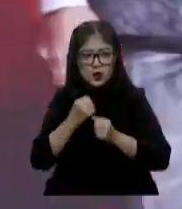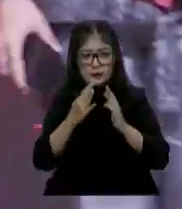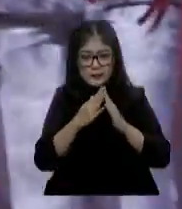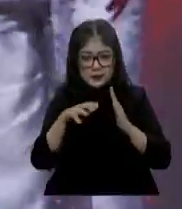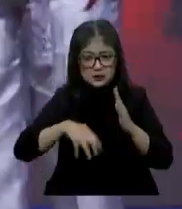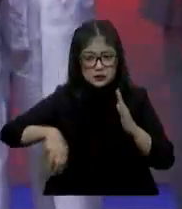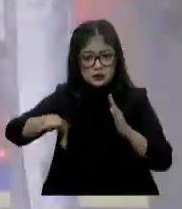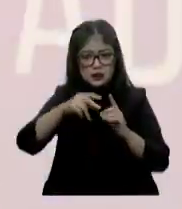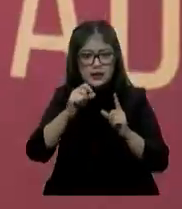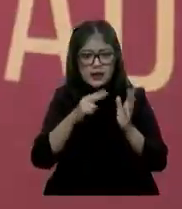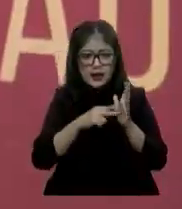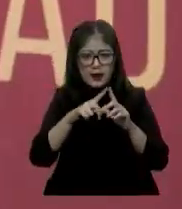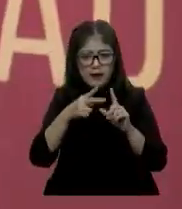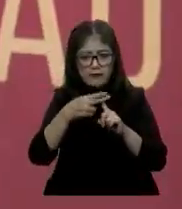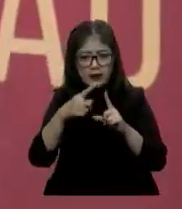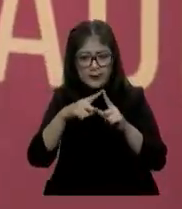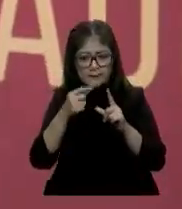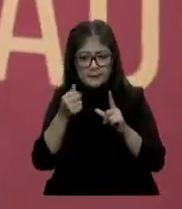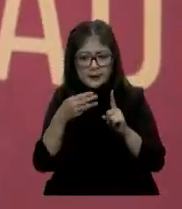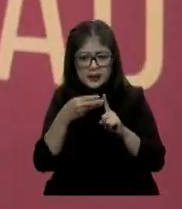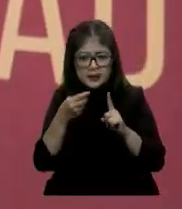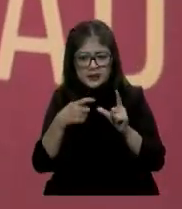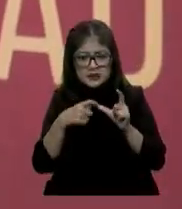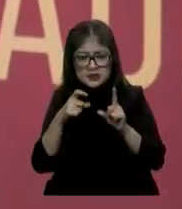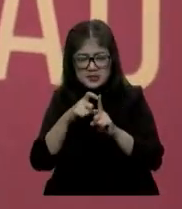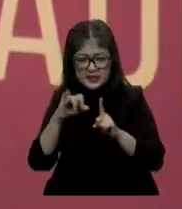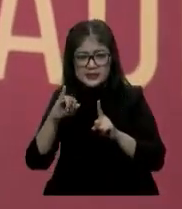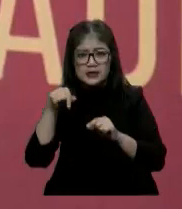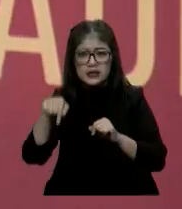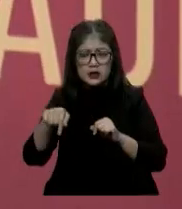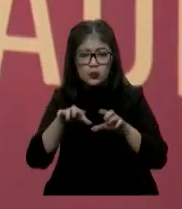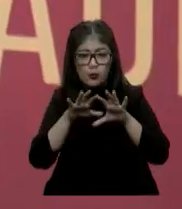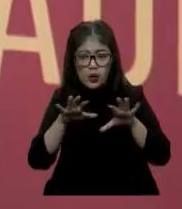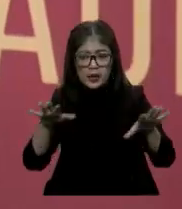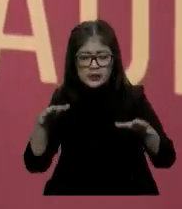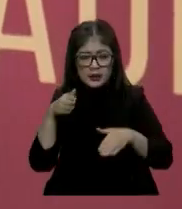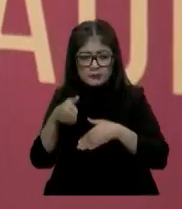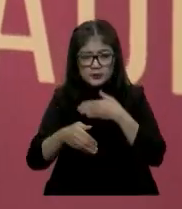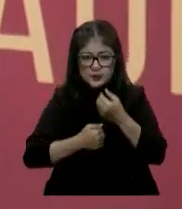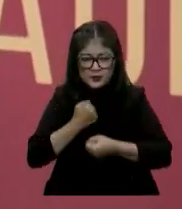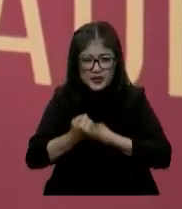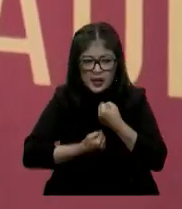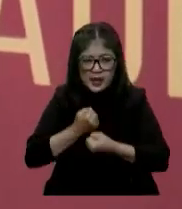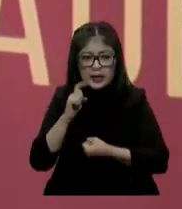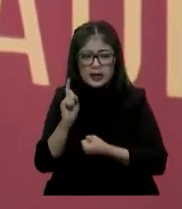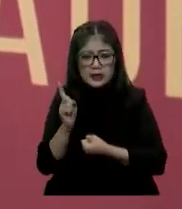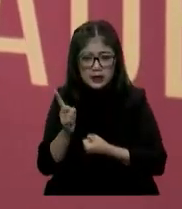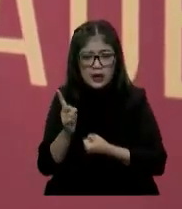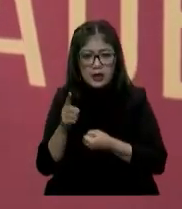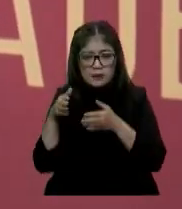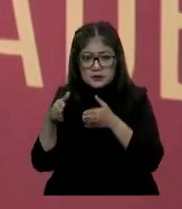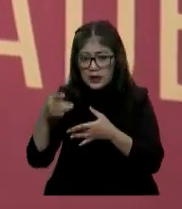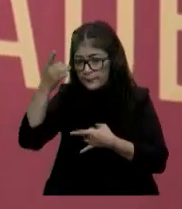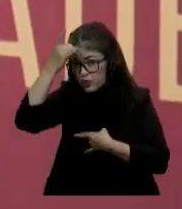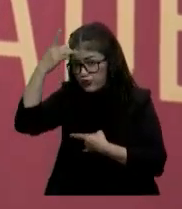City. Ya, bidang-bidangnya banyak, dari kalangan pebisnis, tentunya juga ada dari profesional,